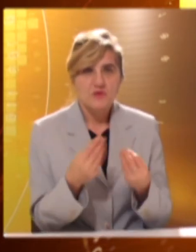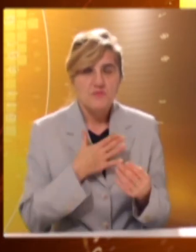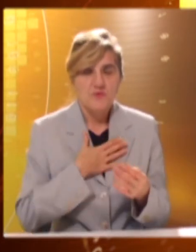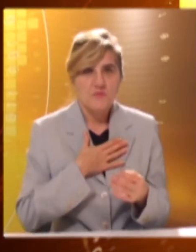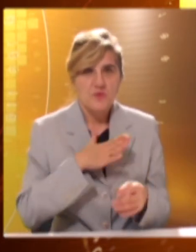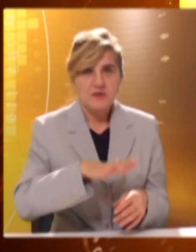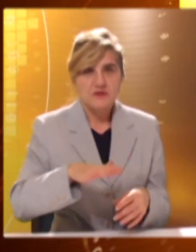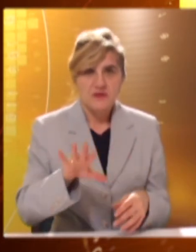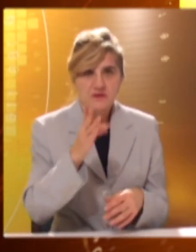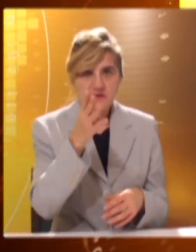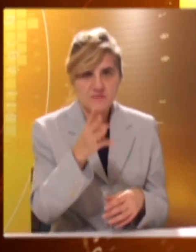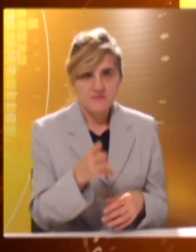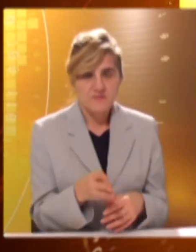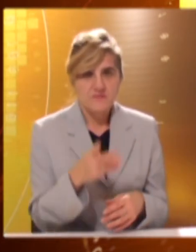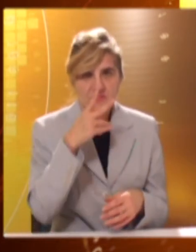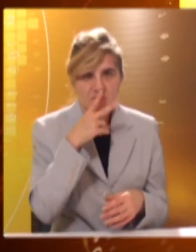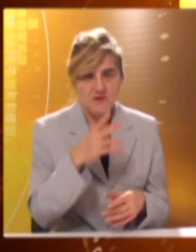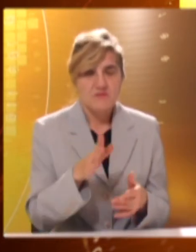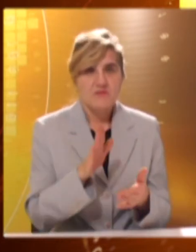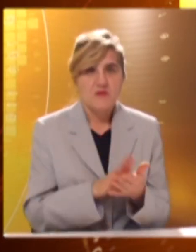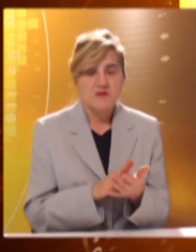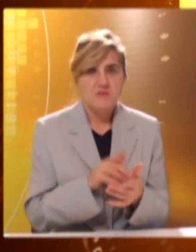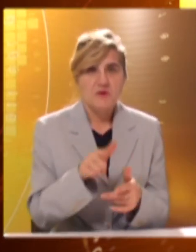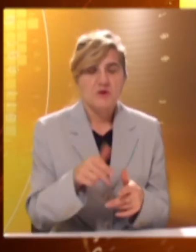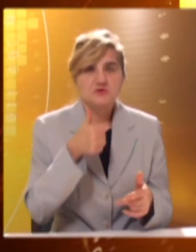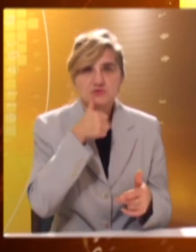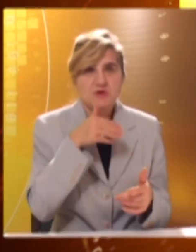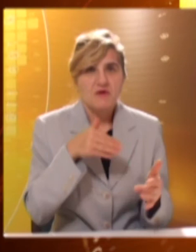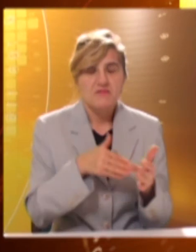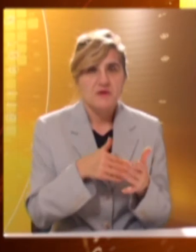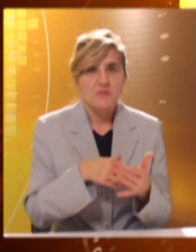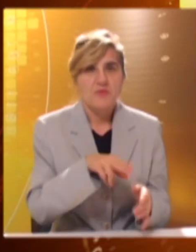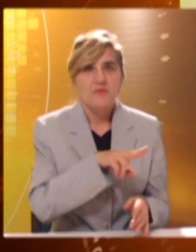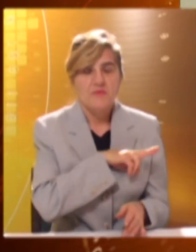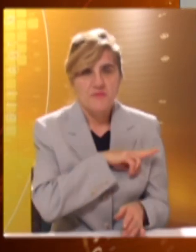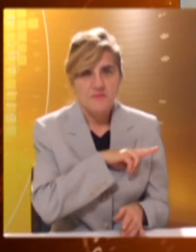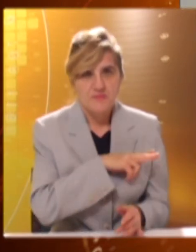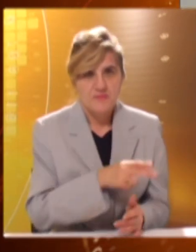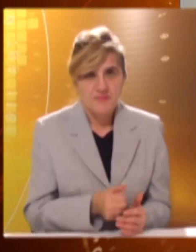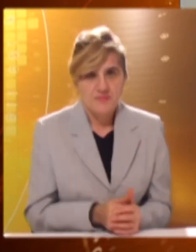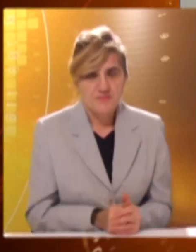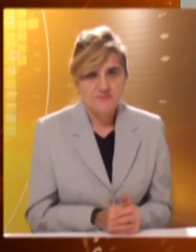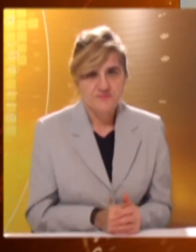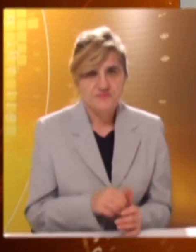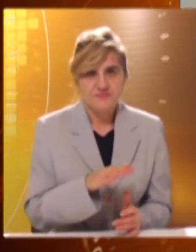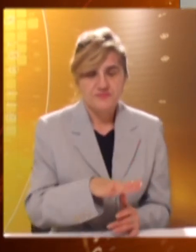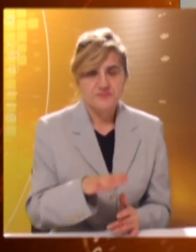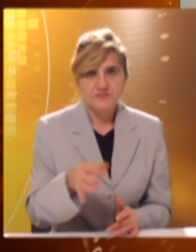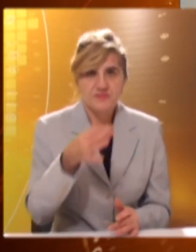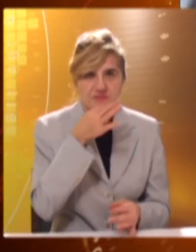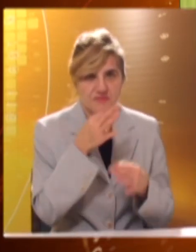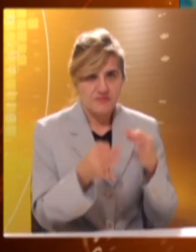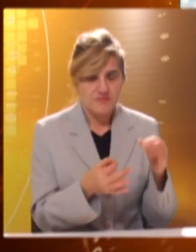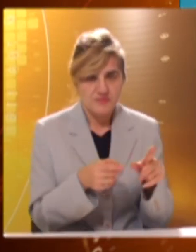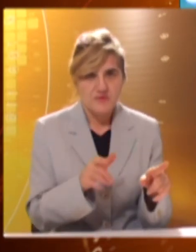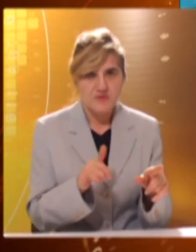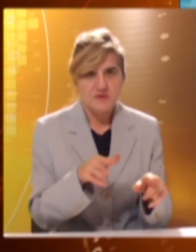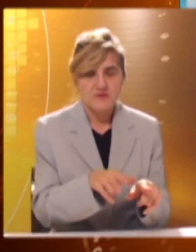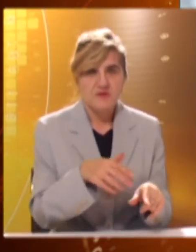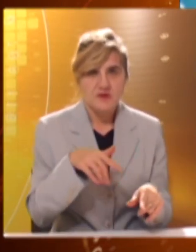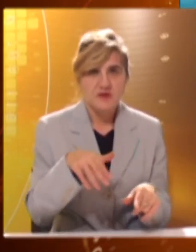aktivnost za svoje dete, kao i to koliko vanškolskih obaveza deca treba da imaju. Deca s kojom smo razgovarali bave se